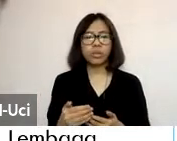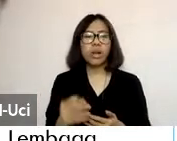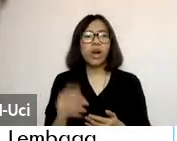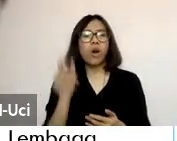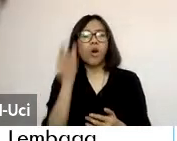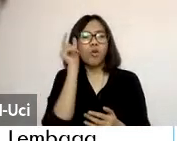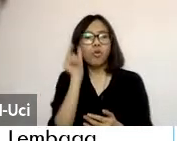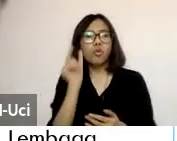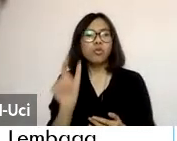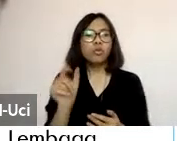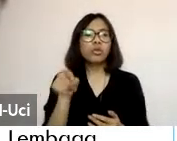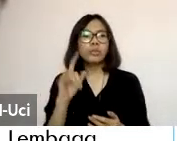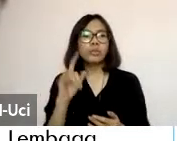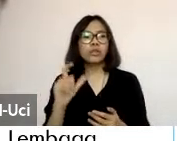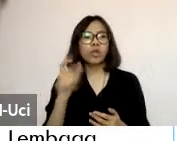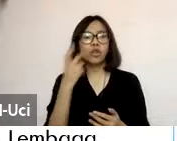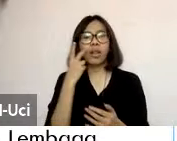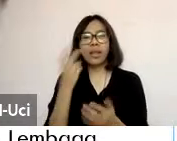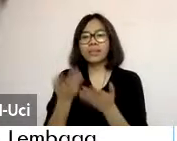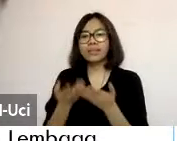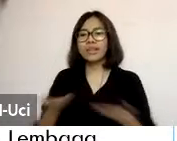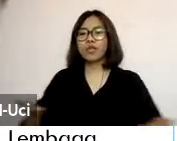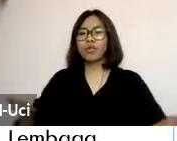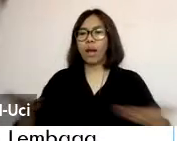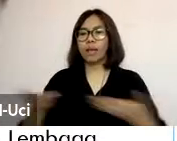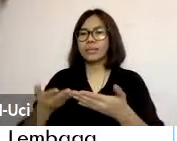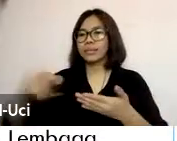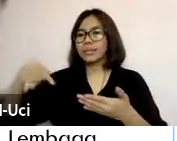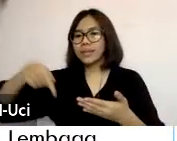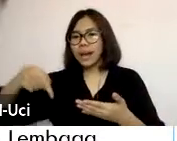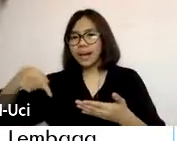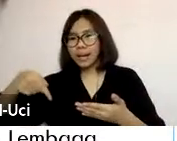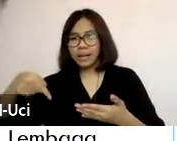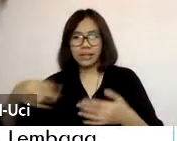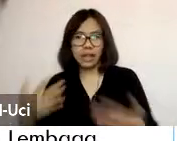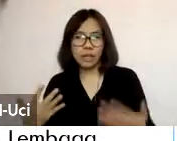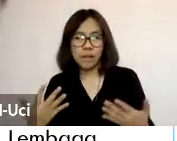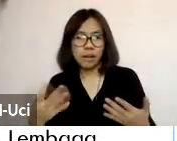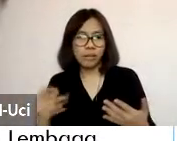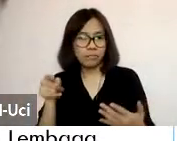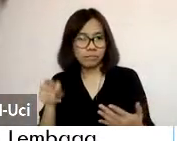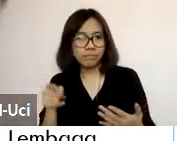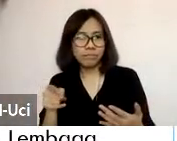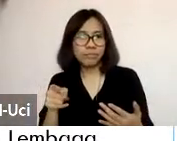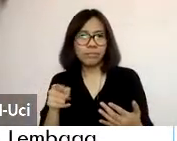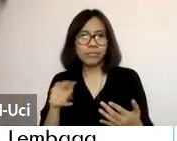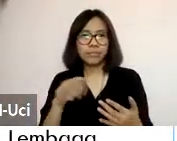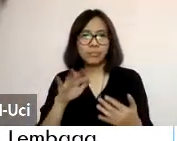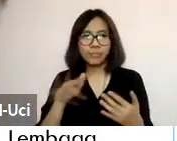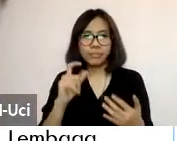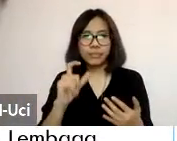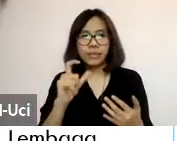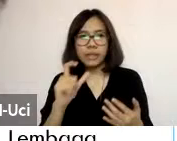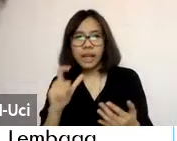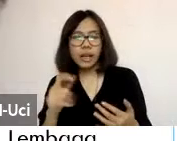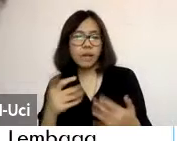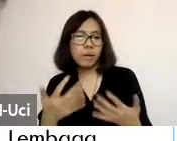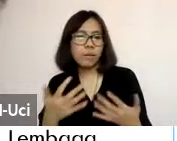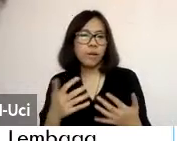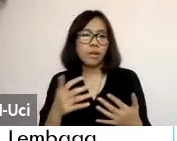usulan pengembangan yang lebih lihat kepada situasi kita bahwa mengintegrasikan keseluruhan Jadi Sabtu satu